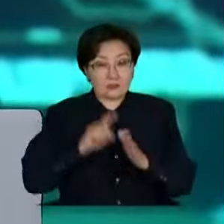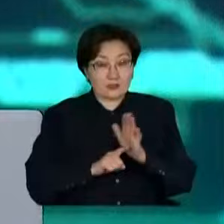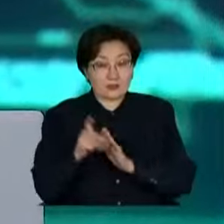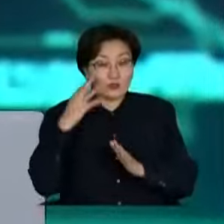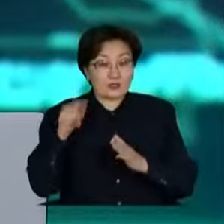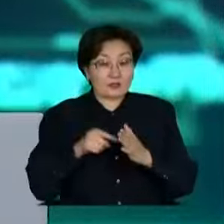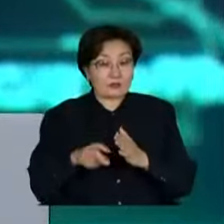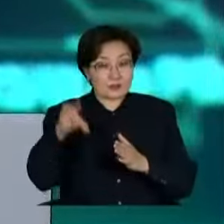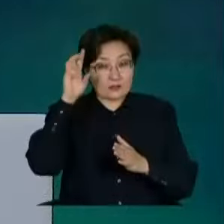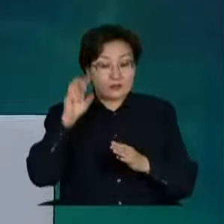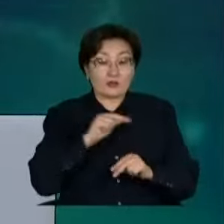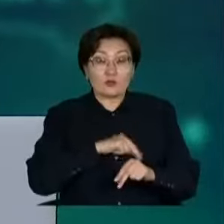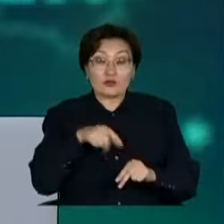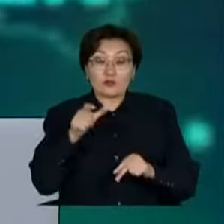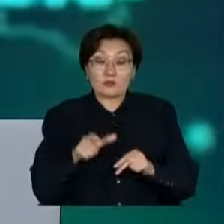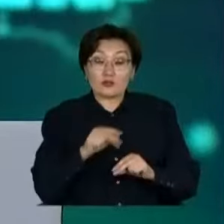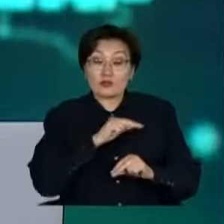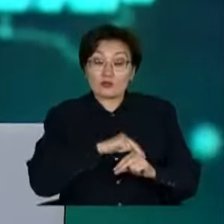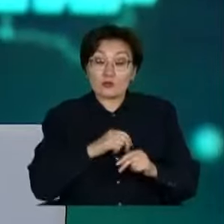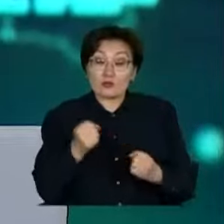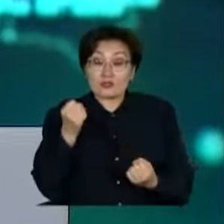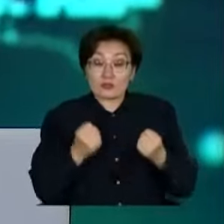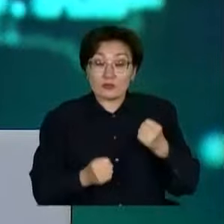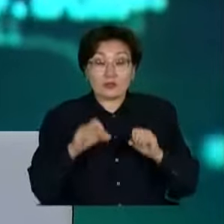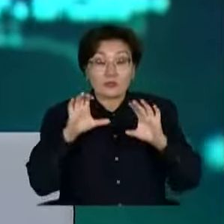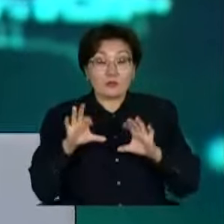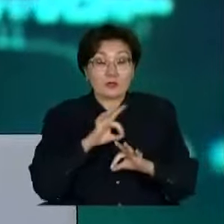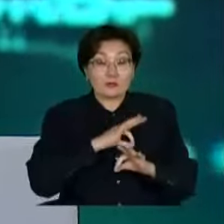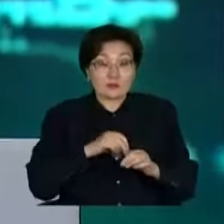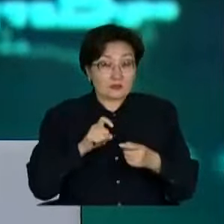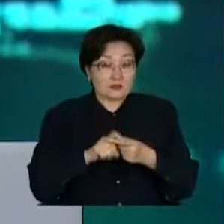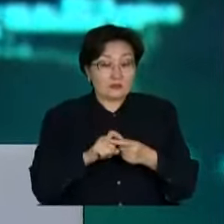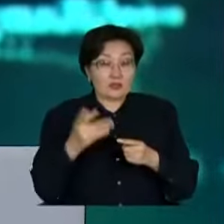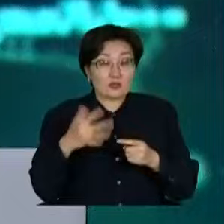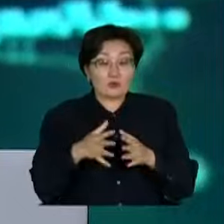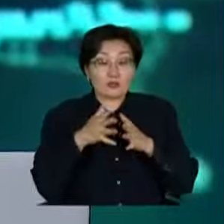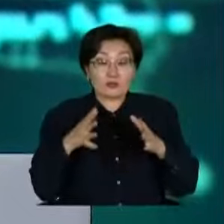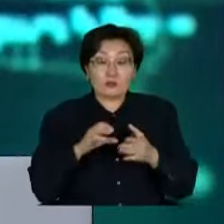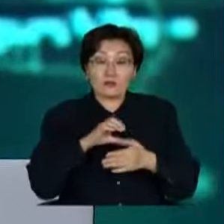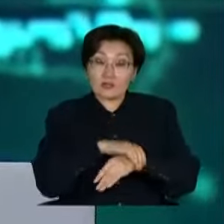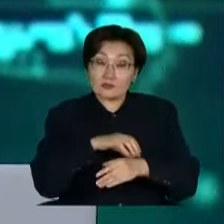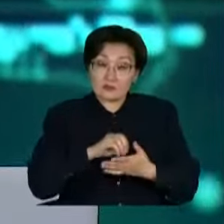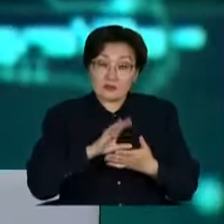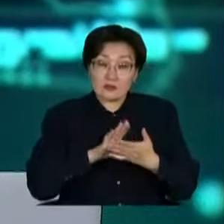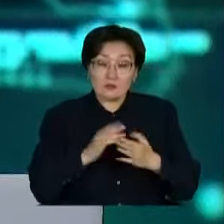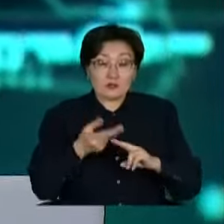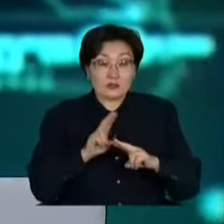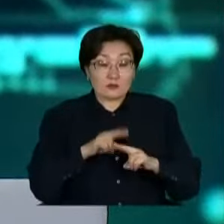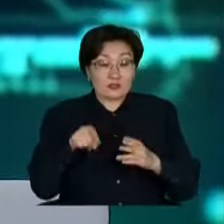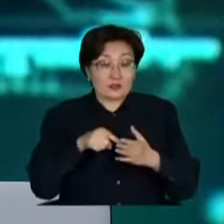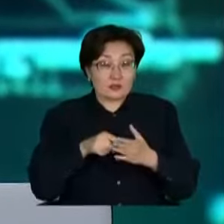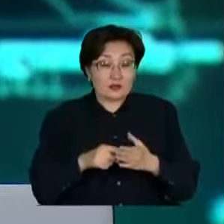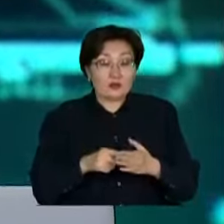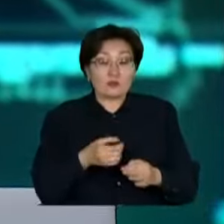Алматыда мемлекеттік қызметкерлердің жұмыс көлігін заңсыз пайдаланғаны туралы 50-ден аса оқиға тіркелді. Бұл туралы қалалық